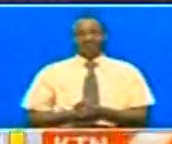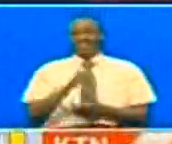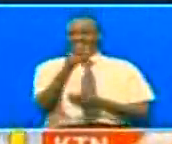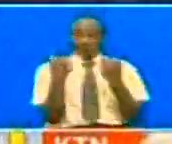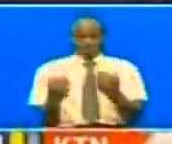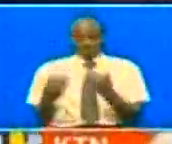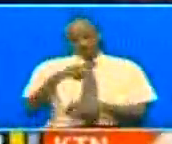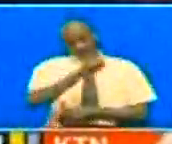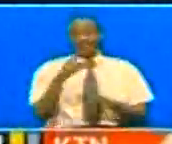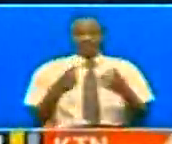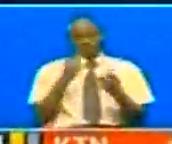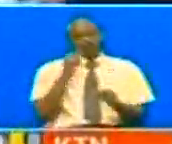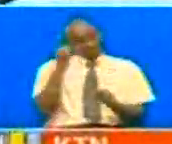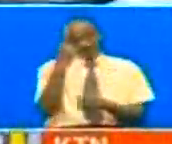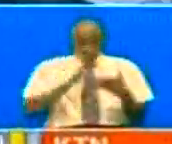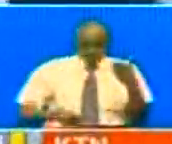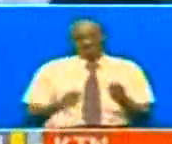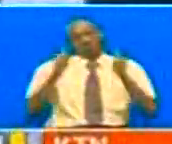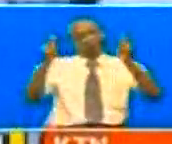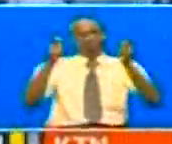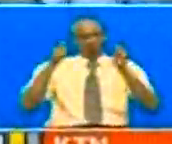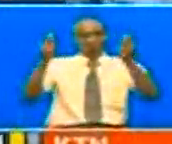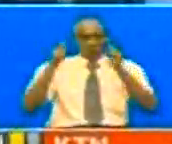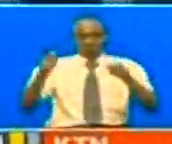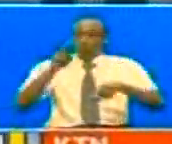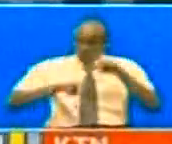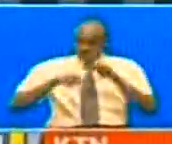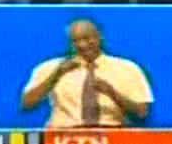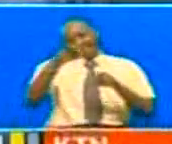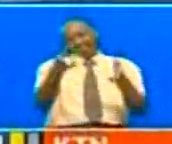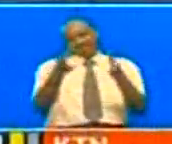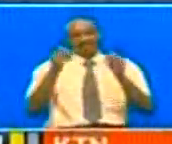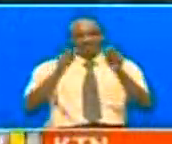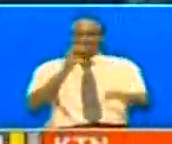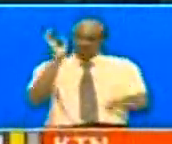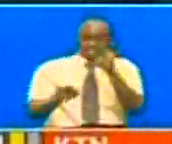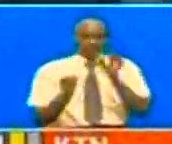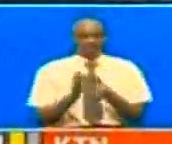Vijana hao kwanza waliandamana hadi nje ya mkahawa huu ulioko eneo la Kilimani na kuwasha moto.